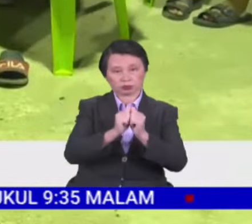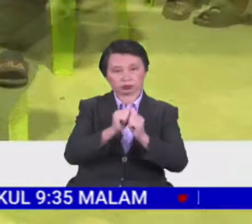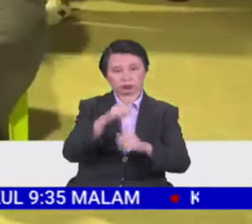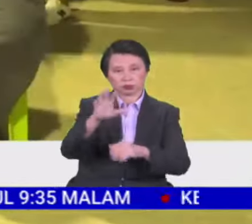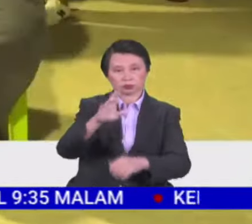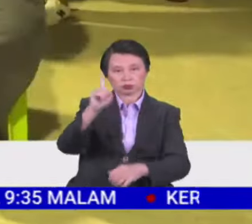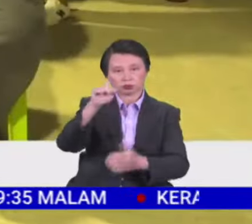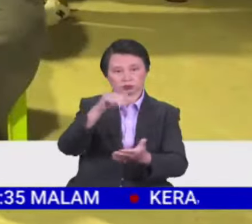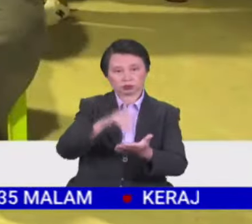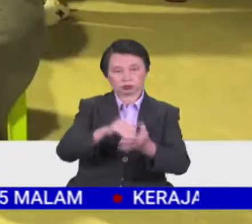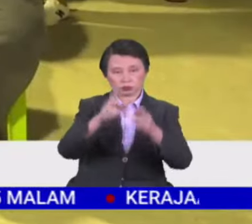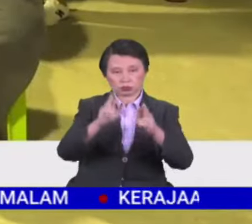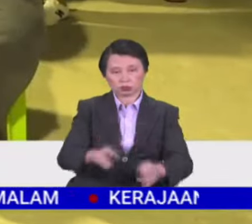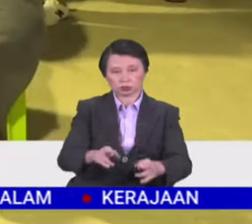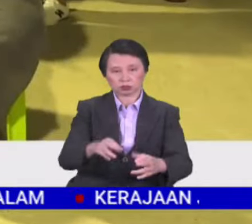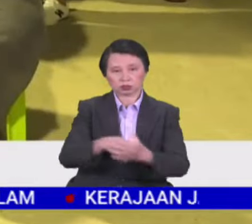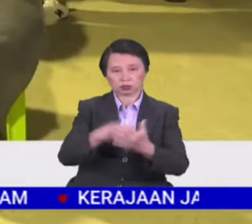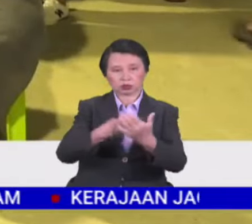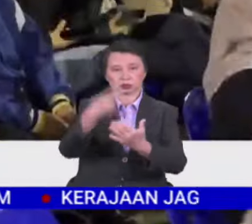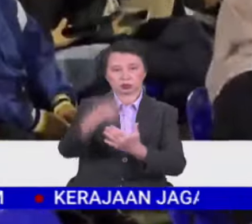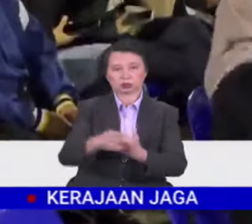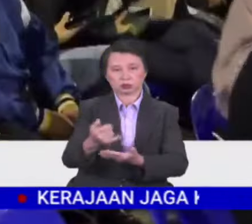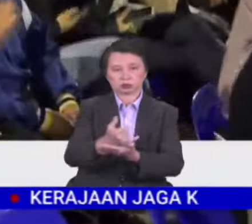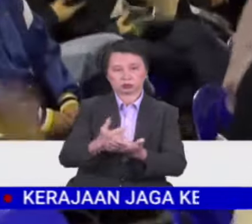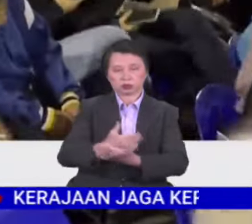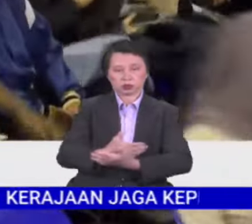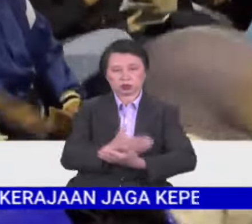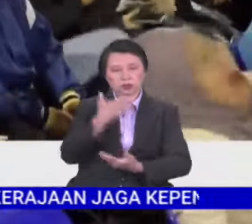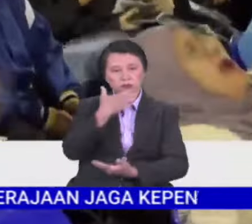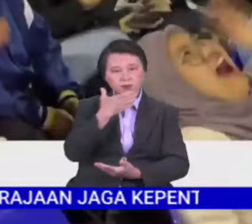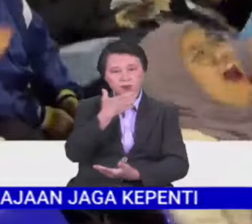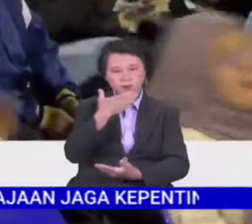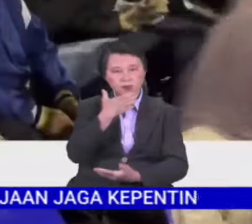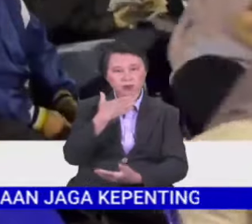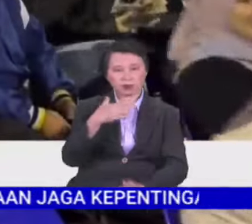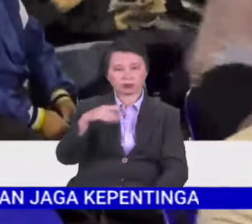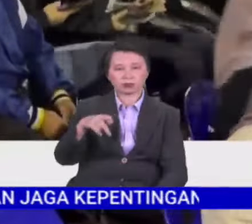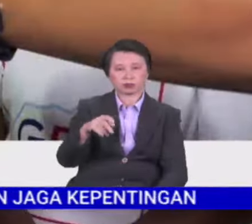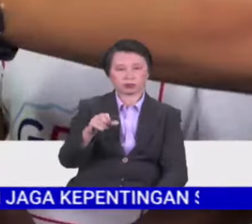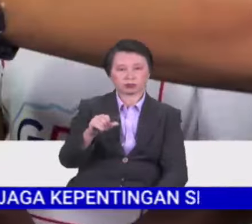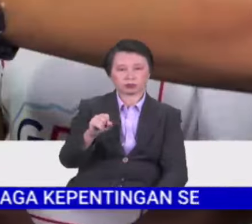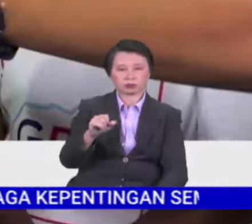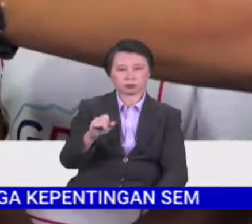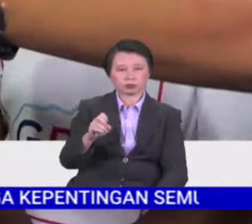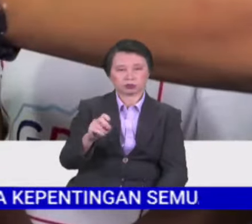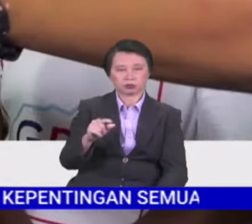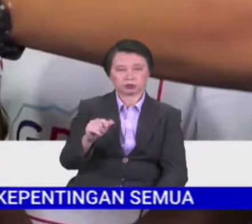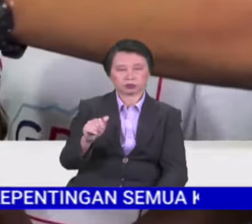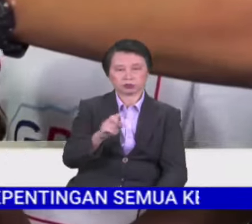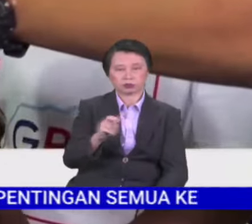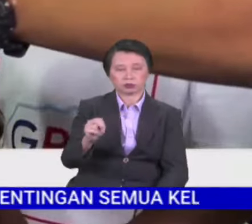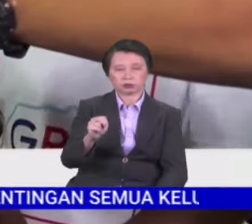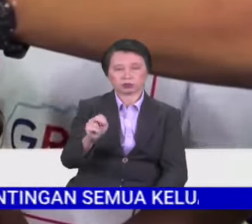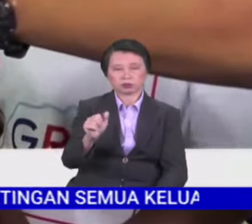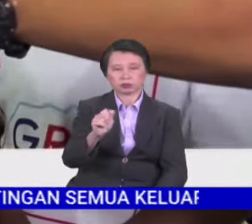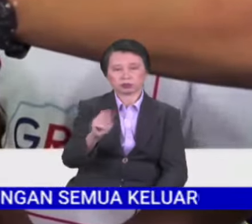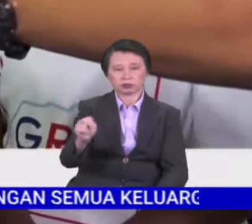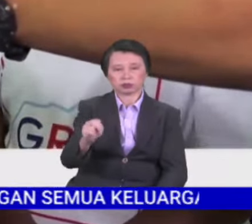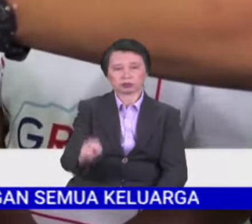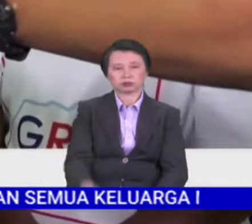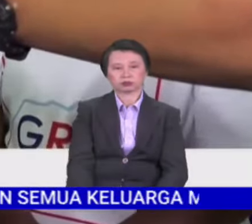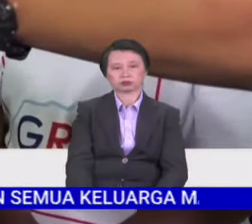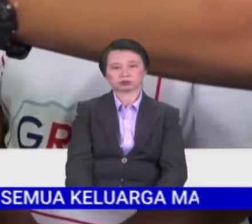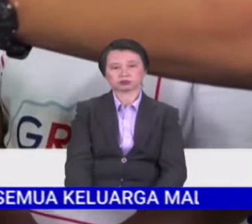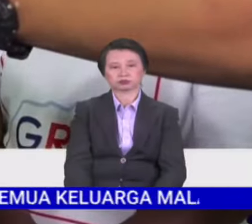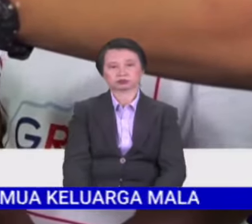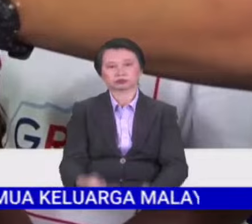lebih 1,000 penduduk sempena program Santai Anak Muda Pensiangan. Dalam program ini saya rasa sangat sangat